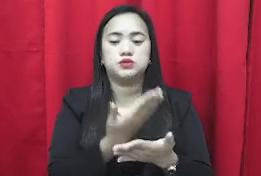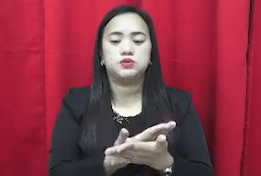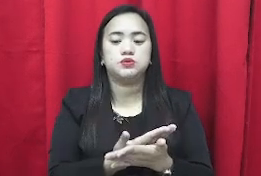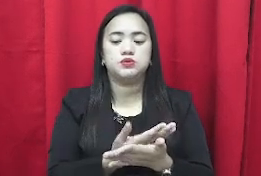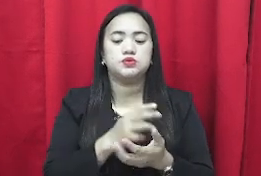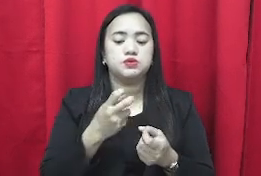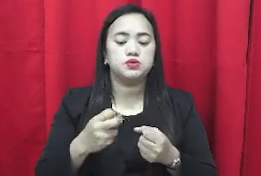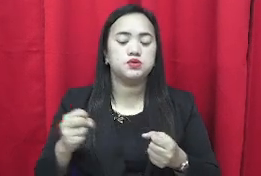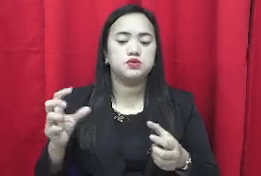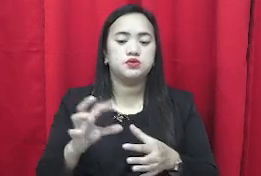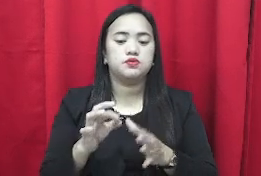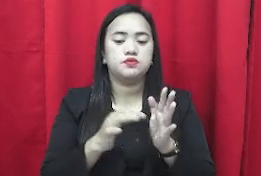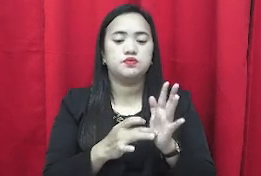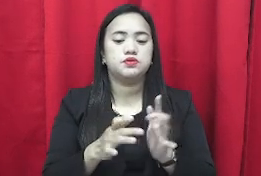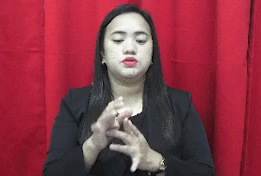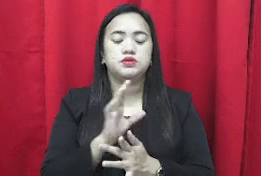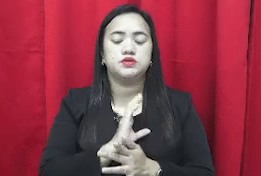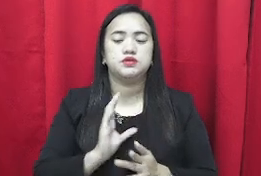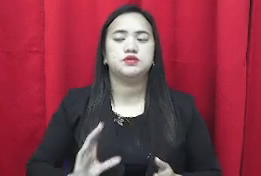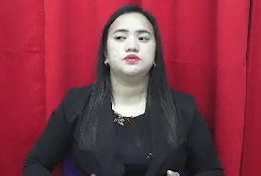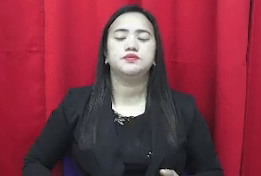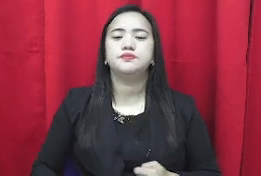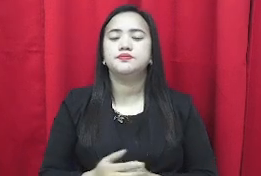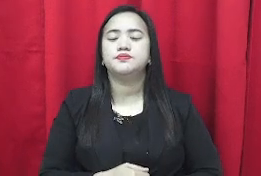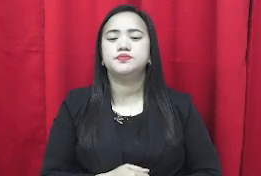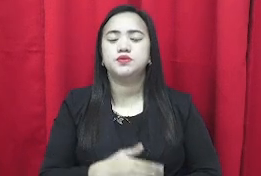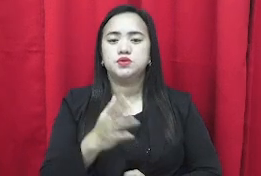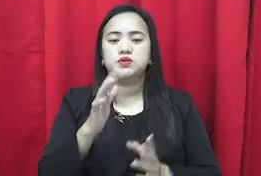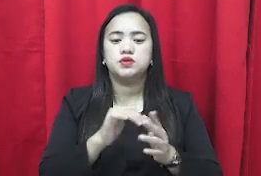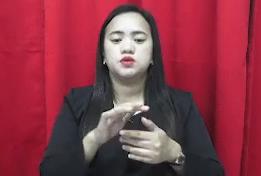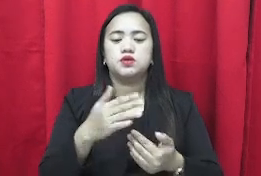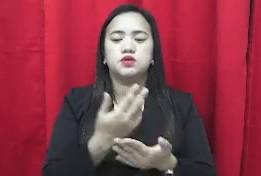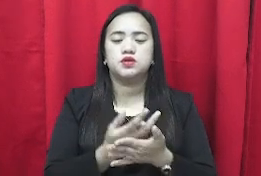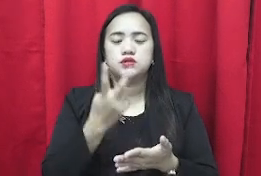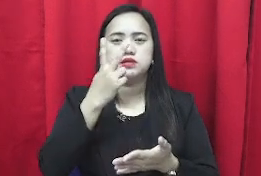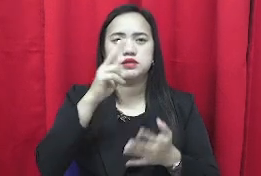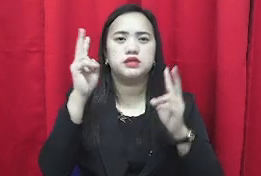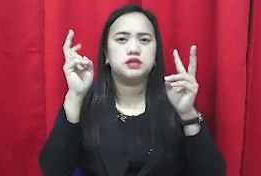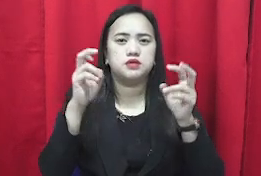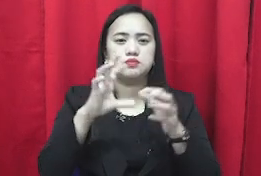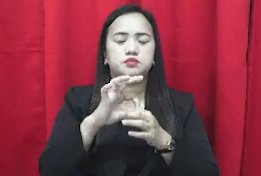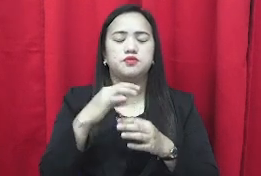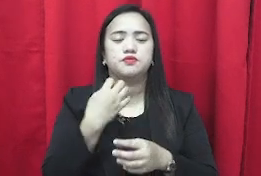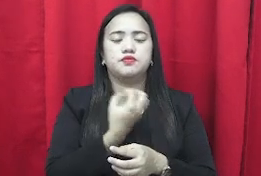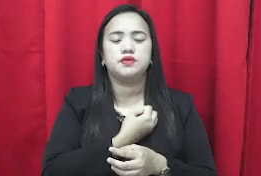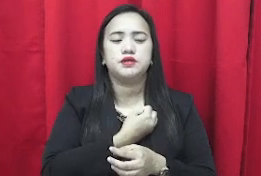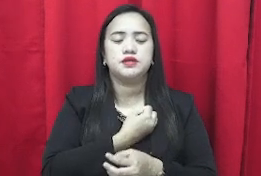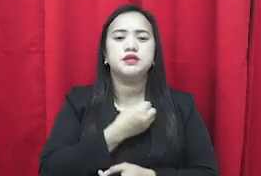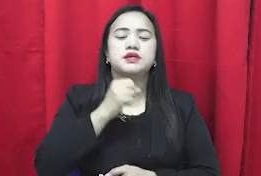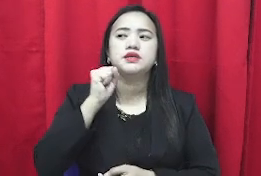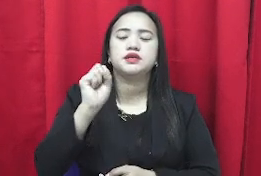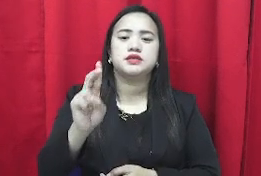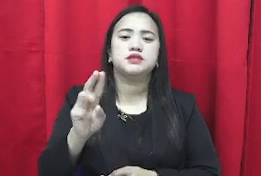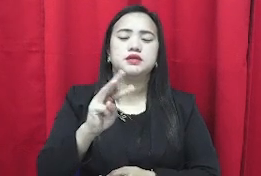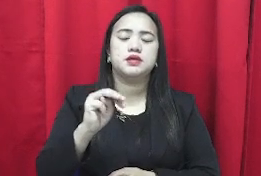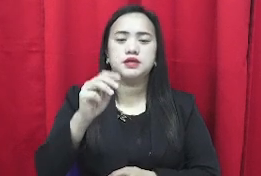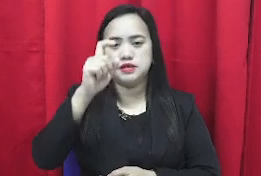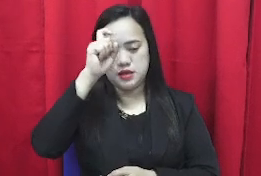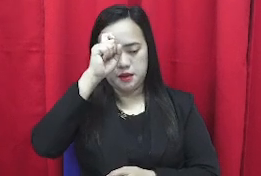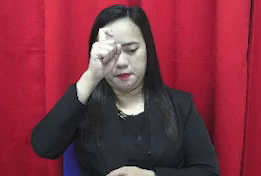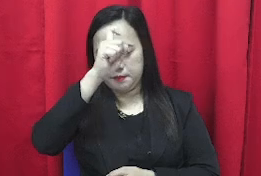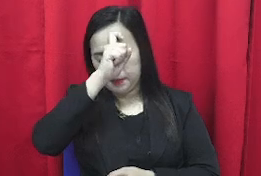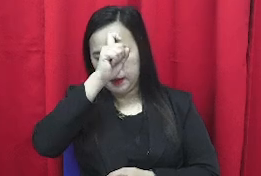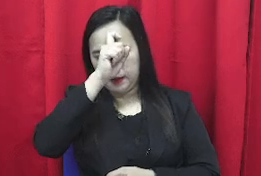Jesus Christ Anong makikita po natin diyan yung theme ng ating summer balikatan milit military